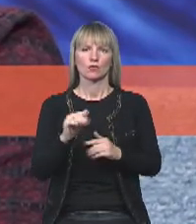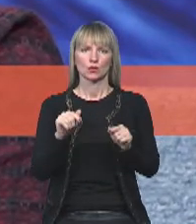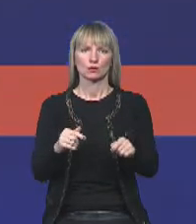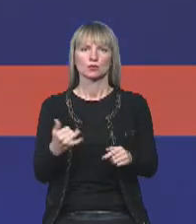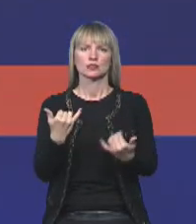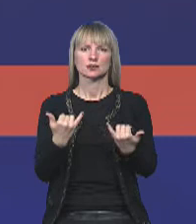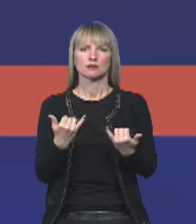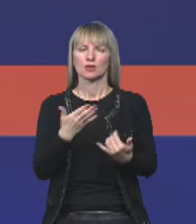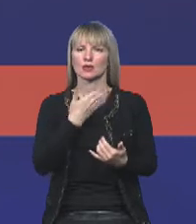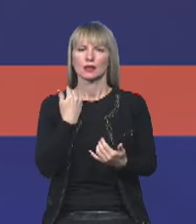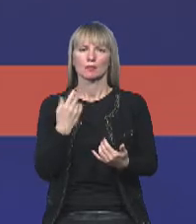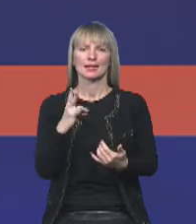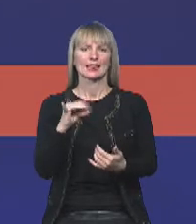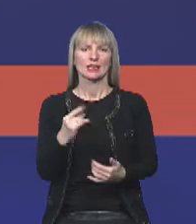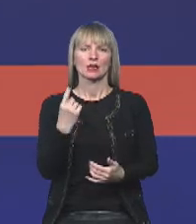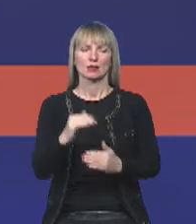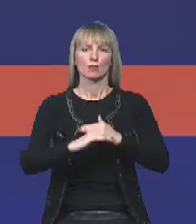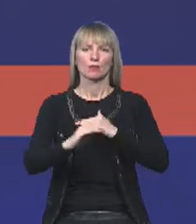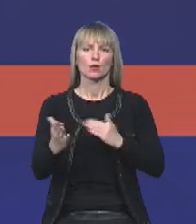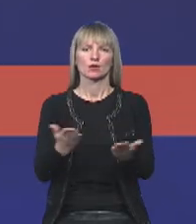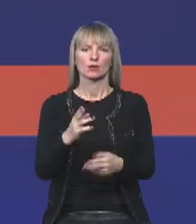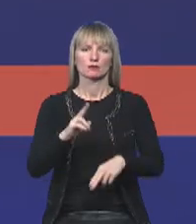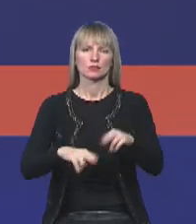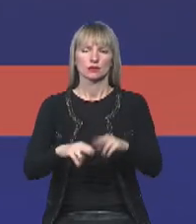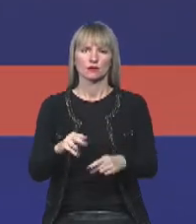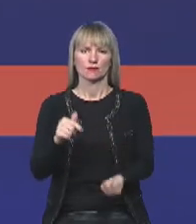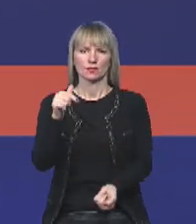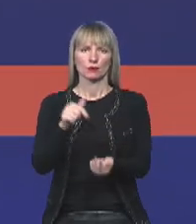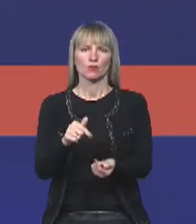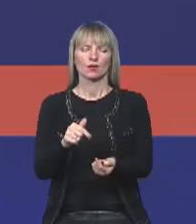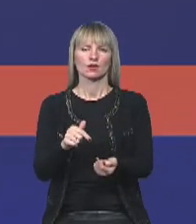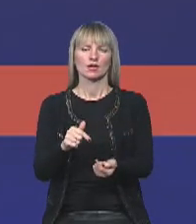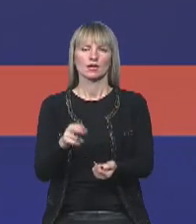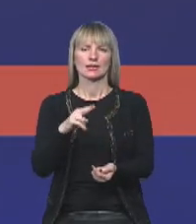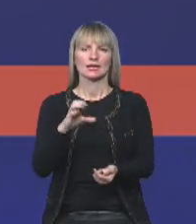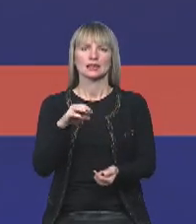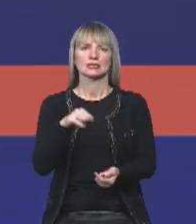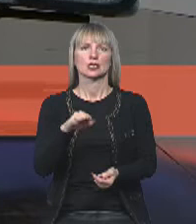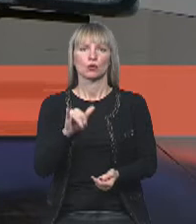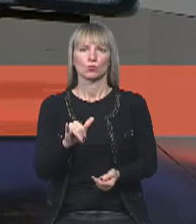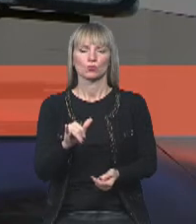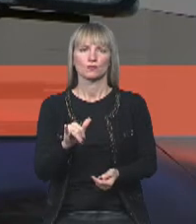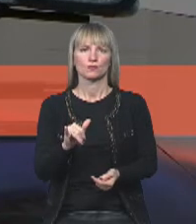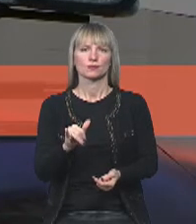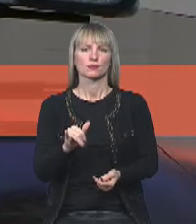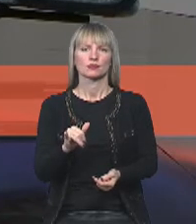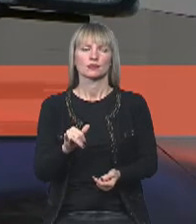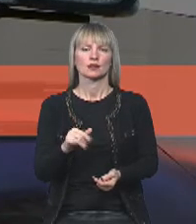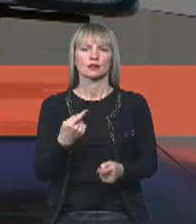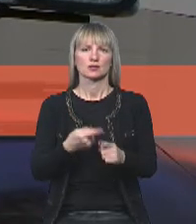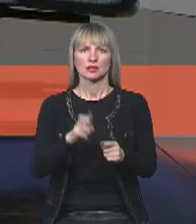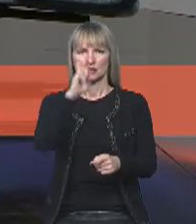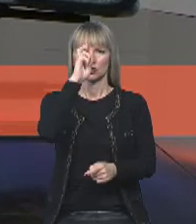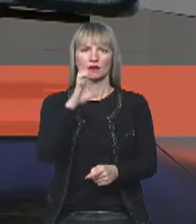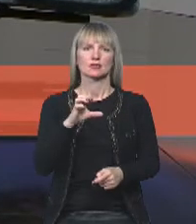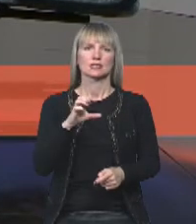нас немає жодного полігону, який побудований по ДСТУ або відповідає ДСТУ. ДСТУ – це державні стандарти.